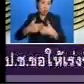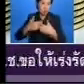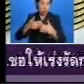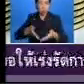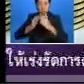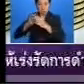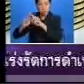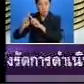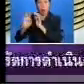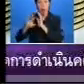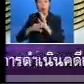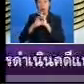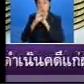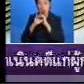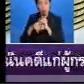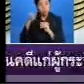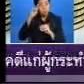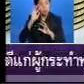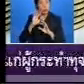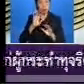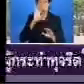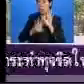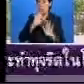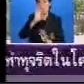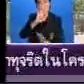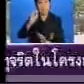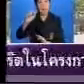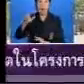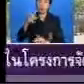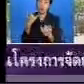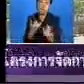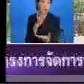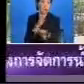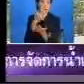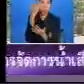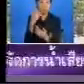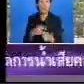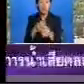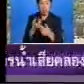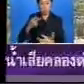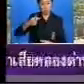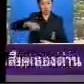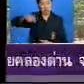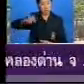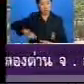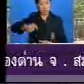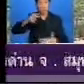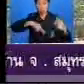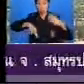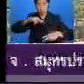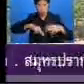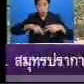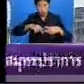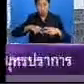งการเป็นเงินกว่า400ล้านบาทครับซึ่งศาลปกครองกลางนะฮะองค์คณะที่19โดยมีทางด้านนายพานุ